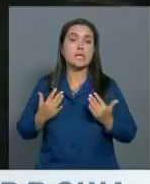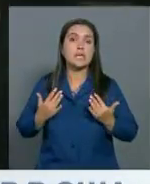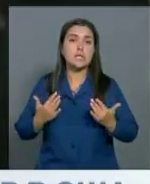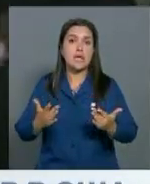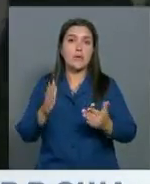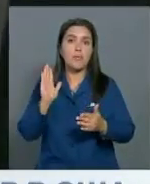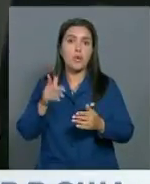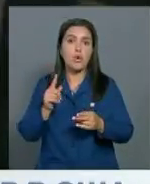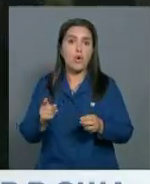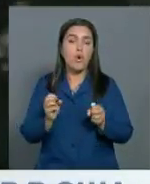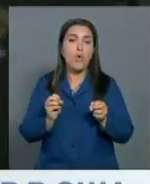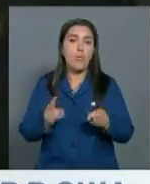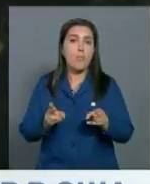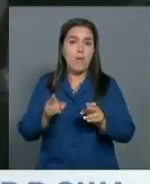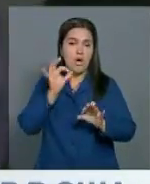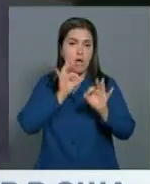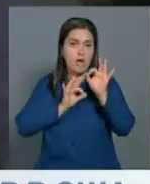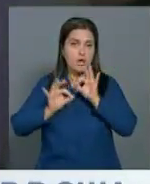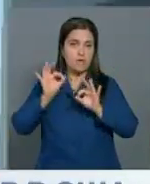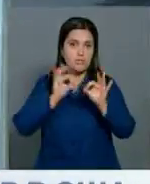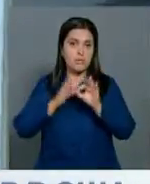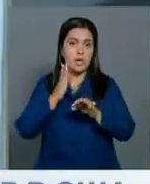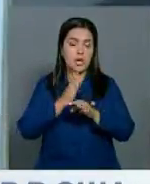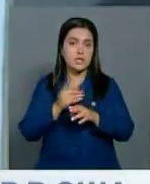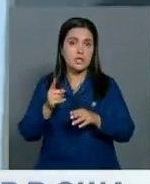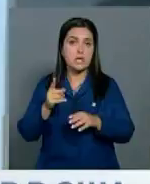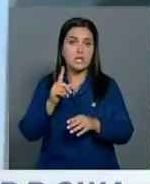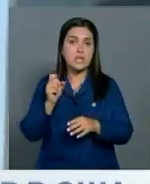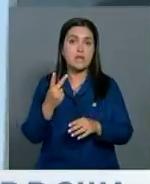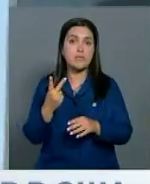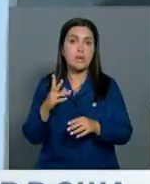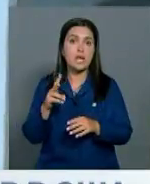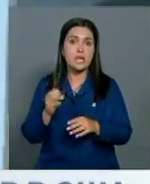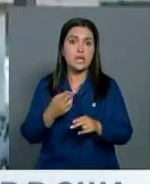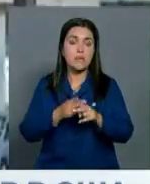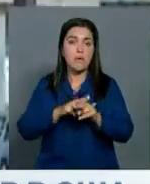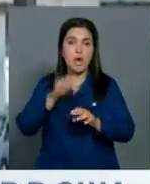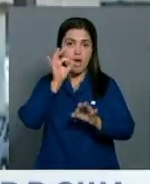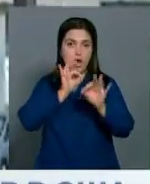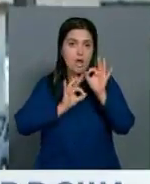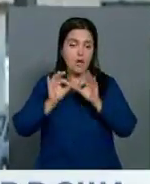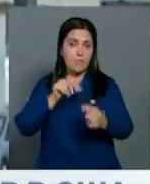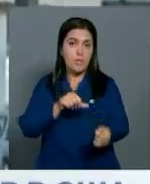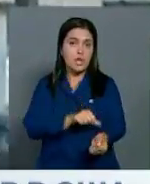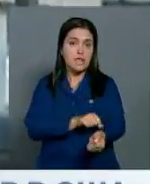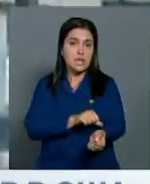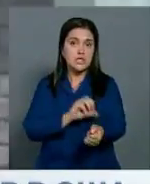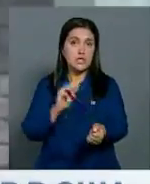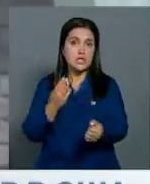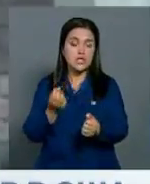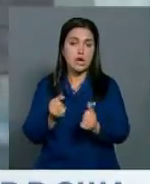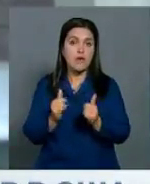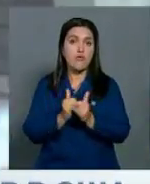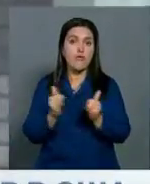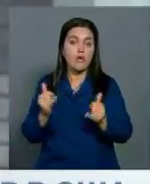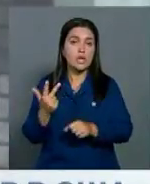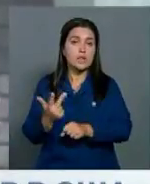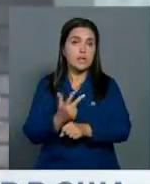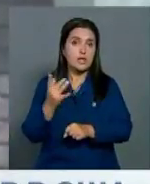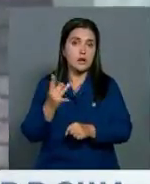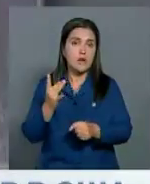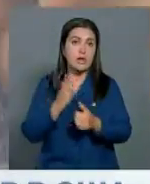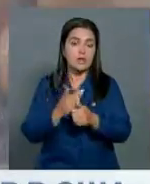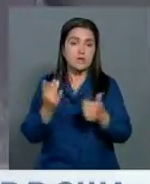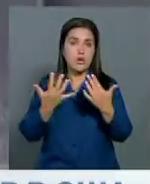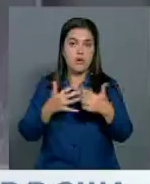по регулированию рынка опасных препаратов. Добавлю, за последние 25 лет применение синтетических опиатов в США возросло почти втрое. Как